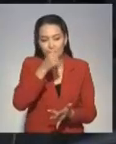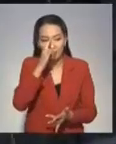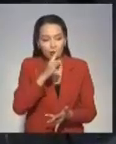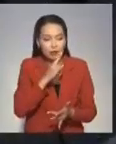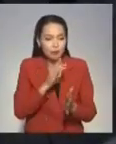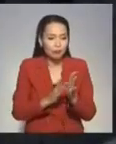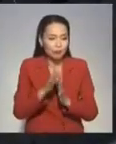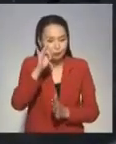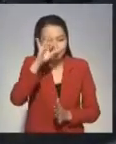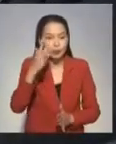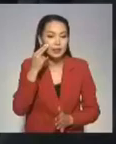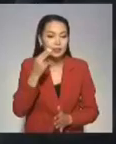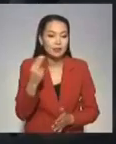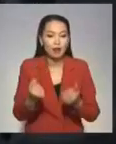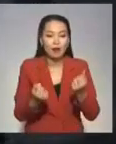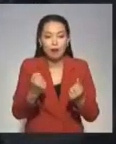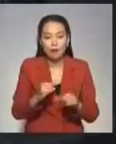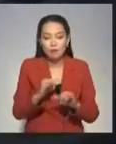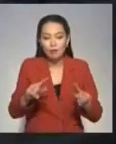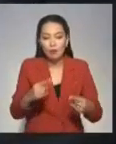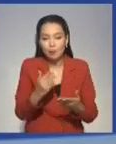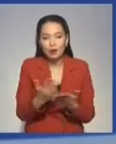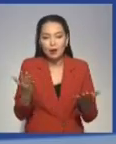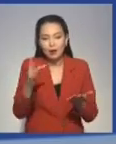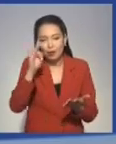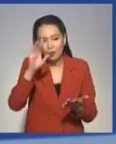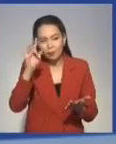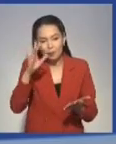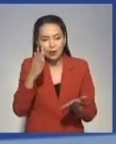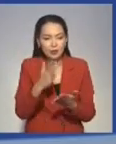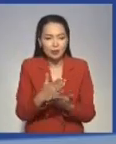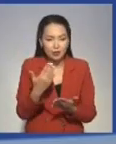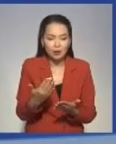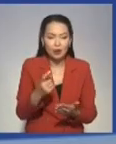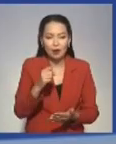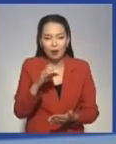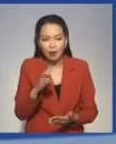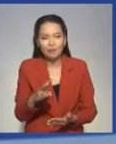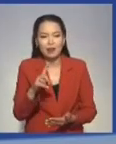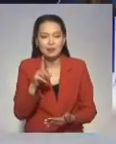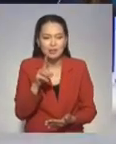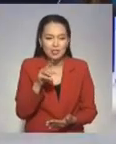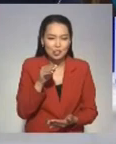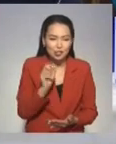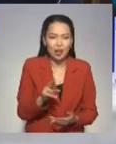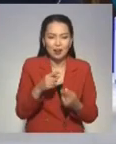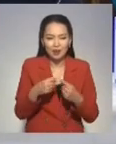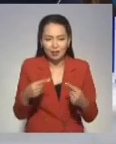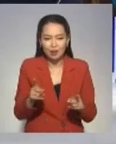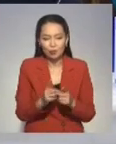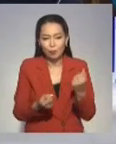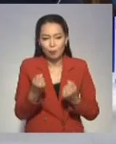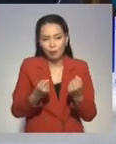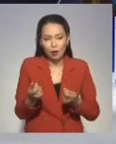выросла популярность китайских автомобилей. Такие бренды, как Cherry, Jack, Exit и Haval, уже входят в топ самых продаваемых машин.